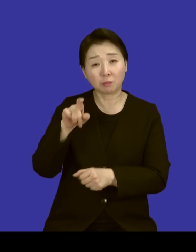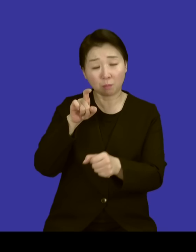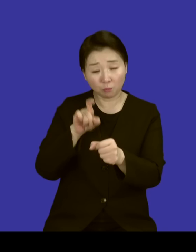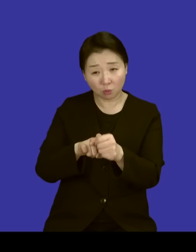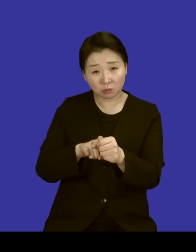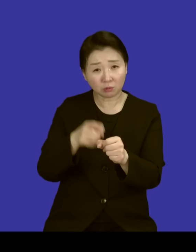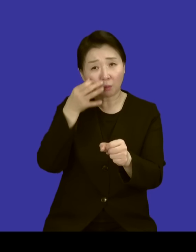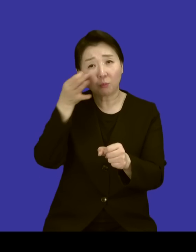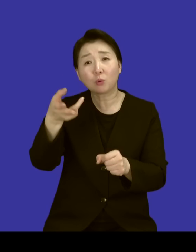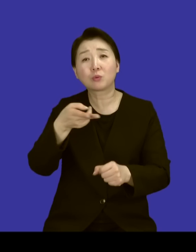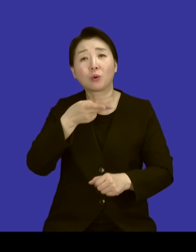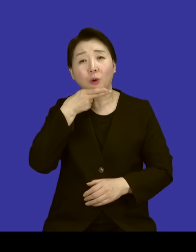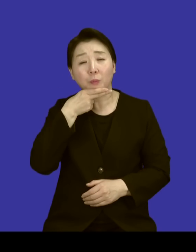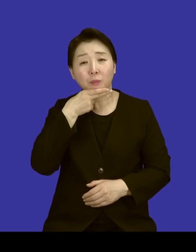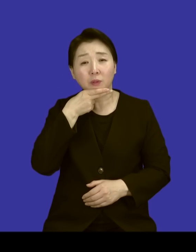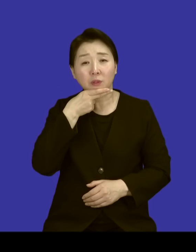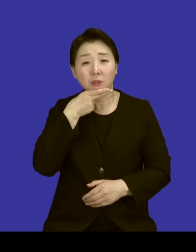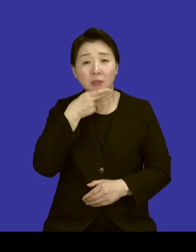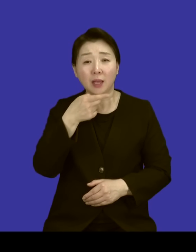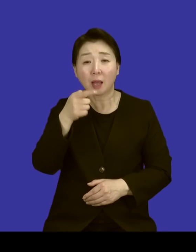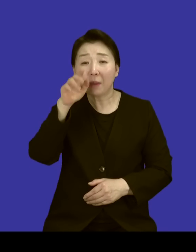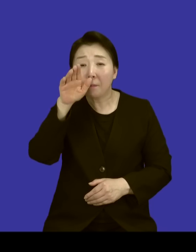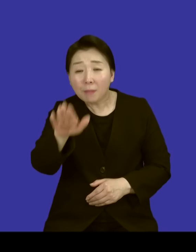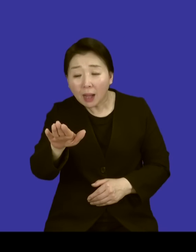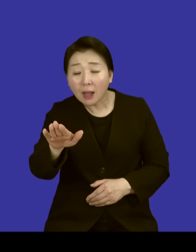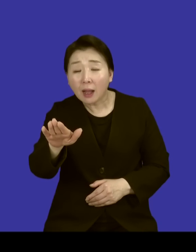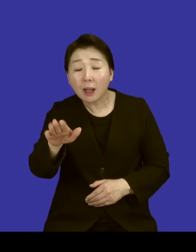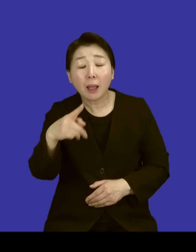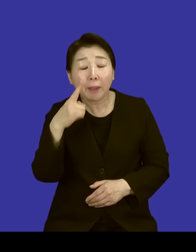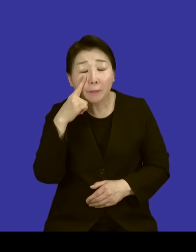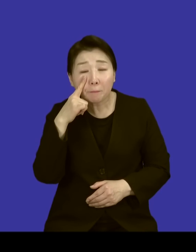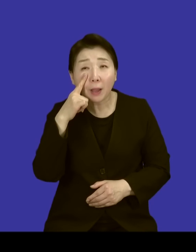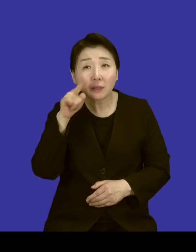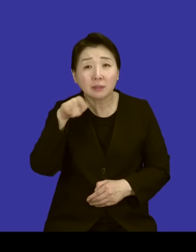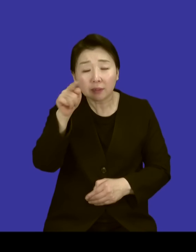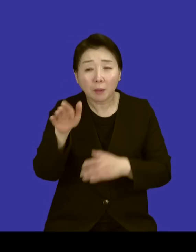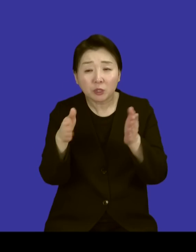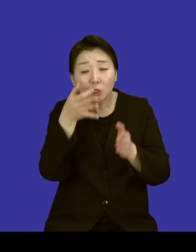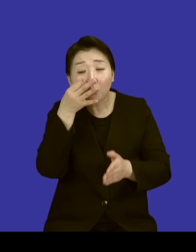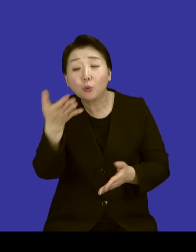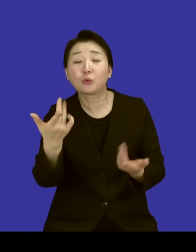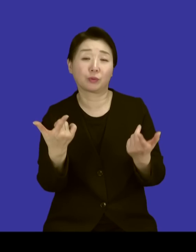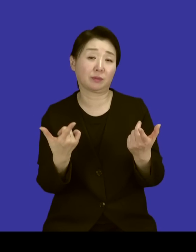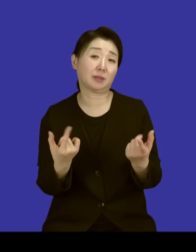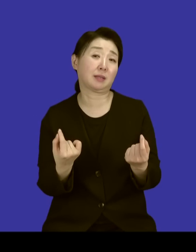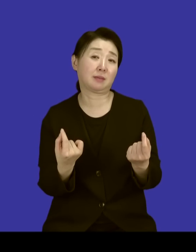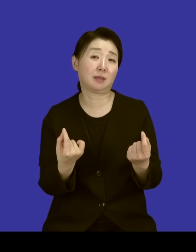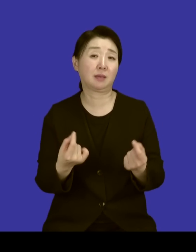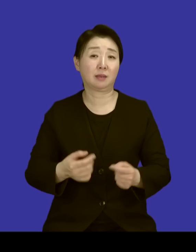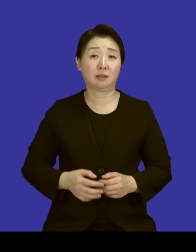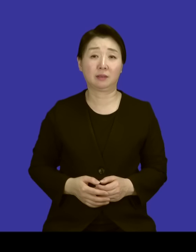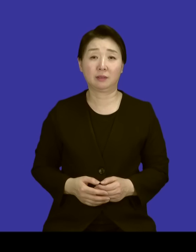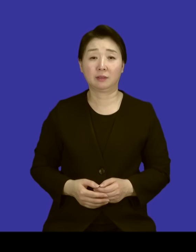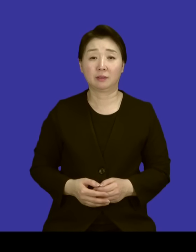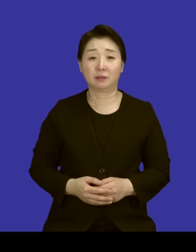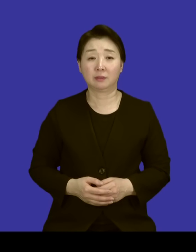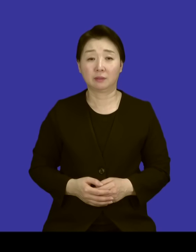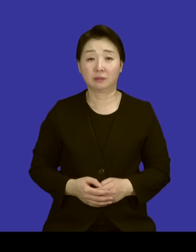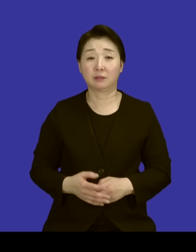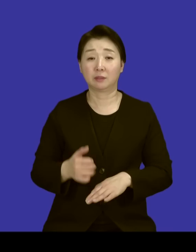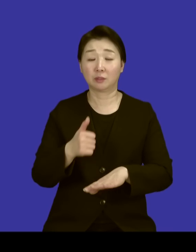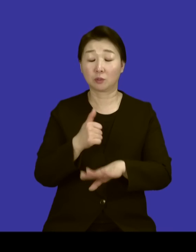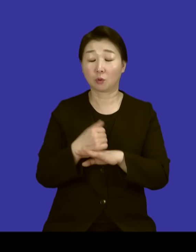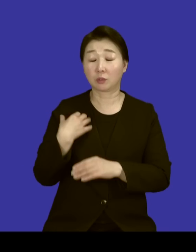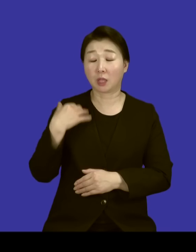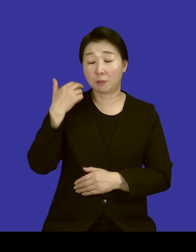목적지를 보여주지 않으시고 예. 한 발을 딱 내디두면 그 다음 길을 보여주신 하나님 같으시더라고요. 네. 그래서 일단 담임